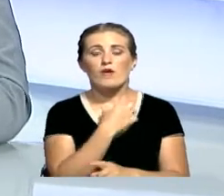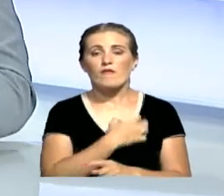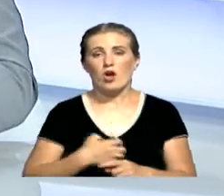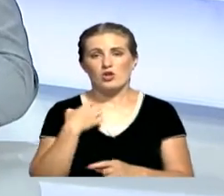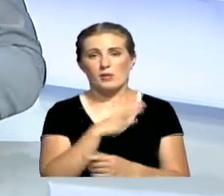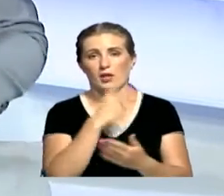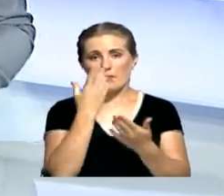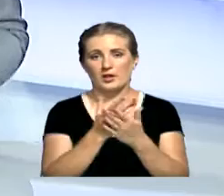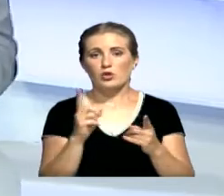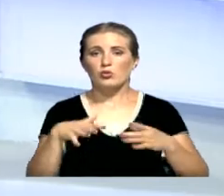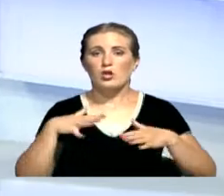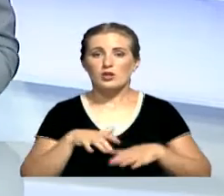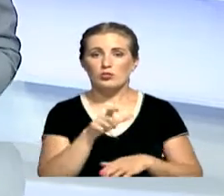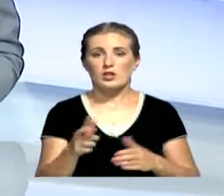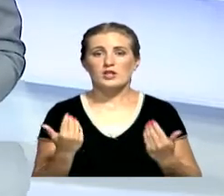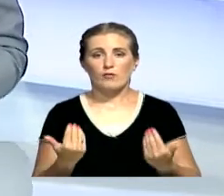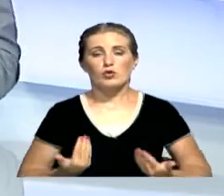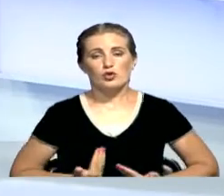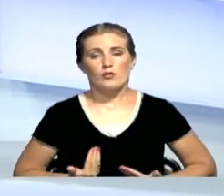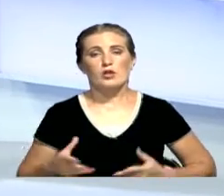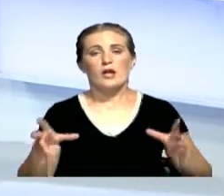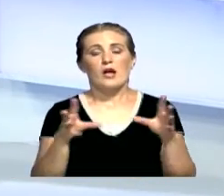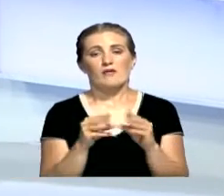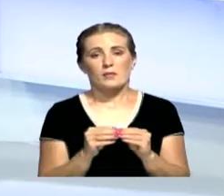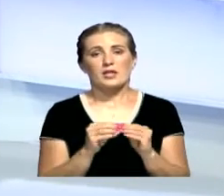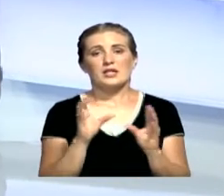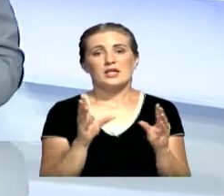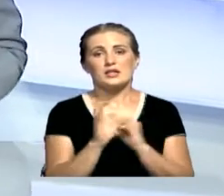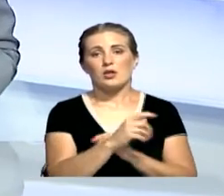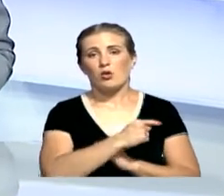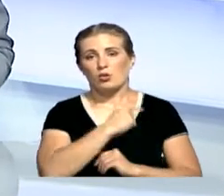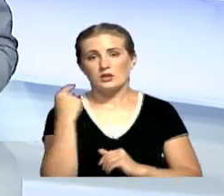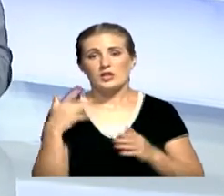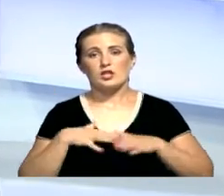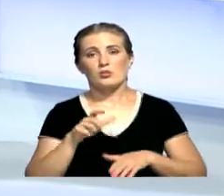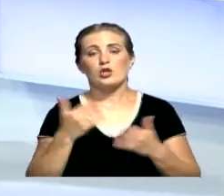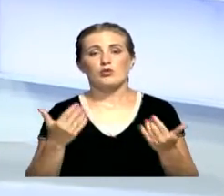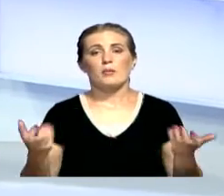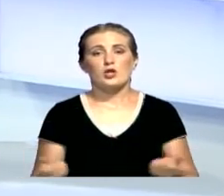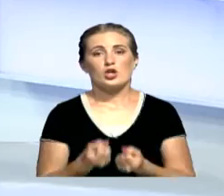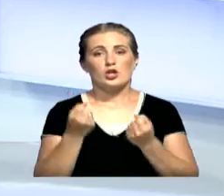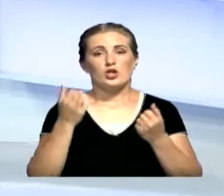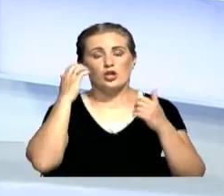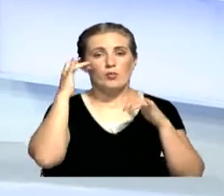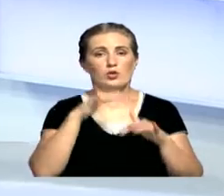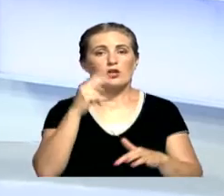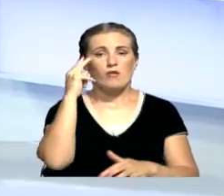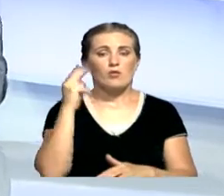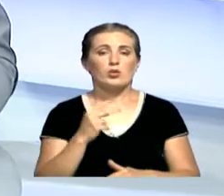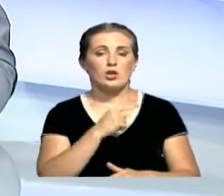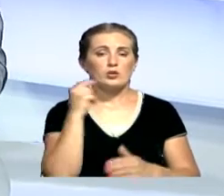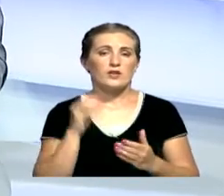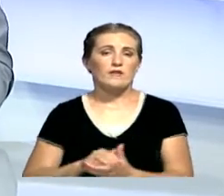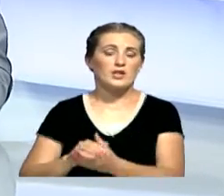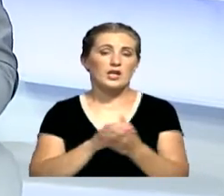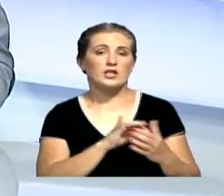крымчане сегодня живут вместе с россией крымчане сегодня поддерживать черноморский флот российской федерации это что